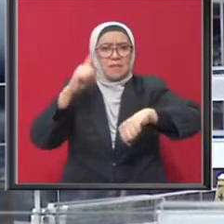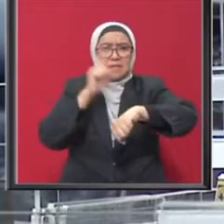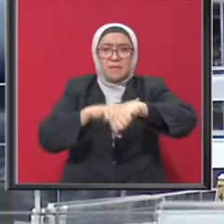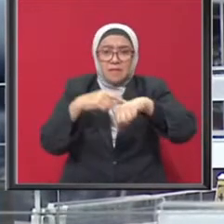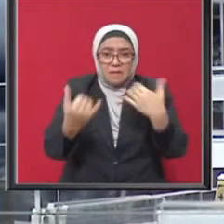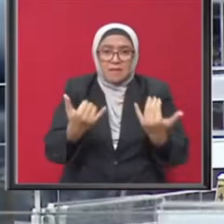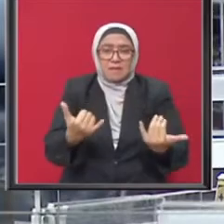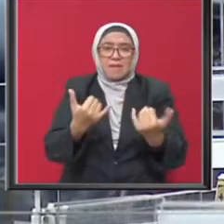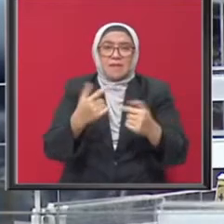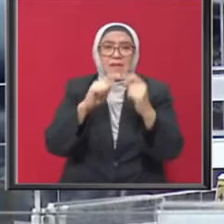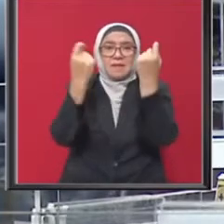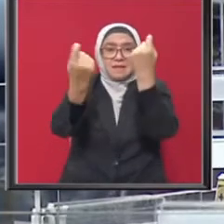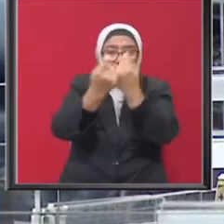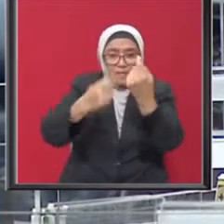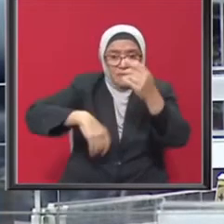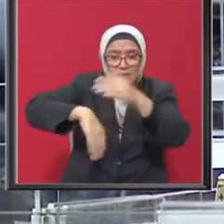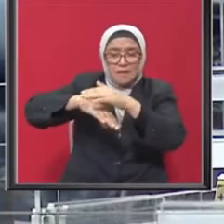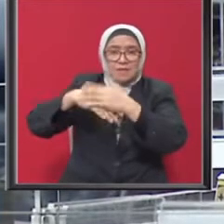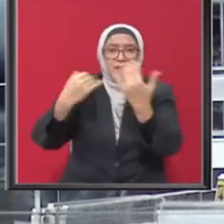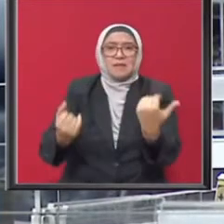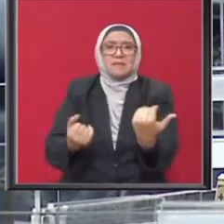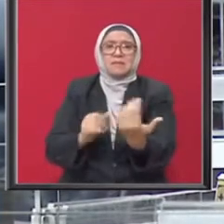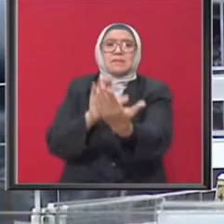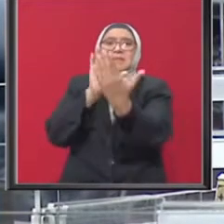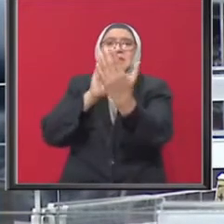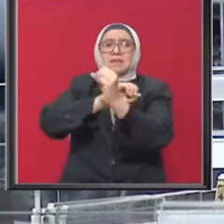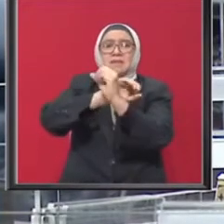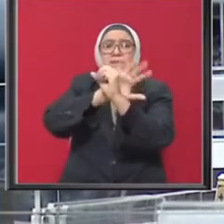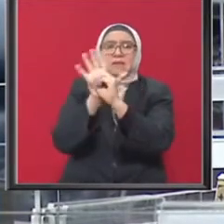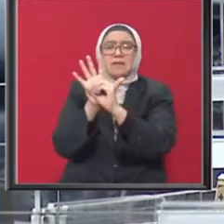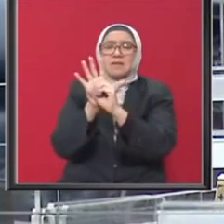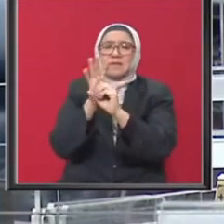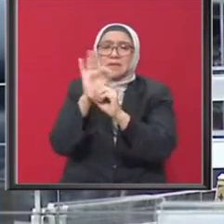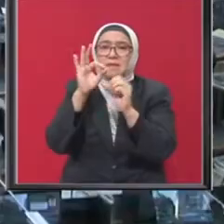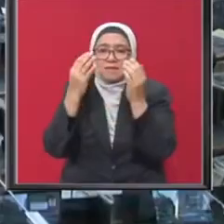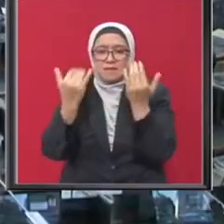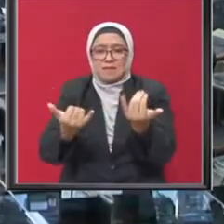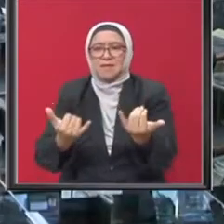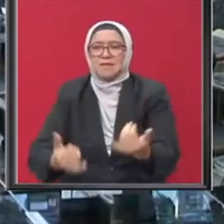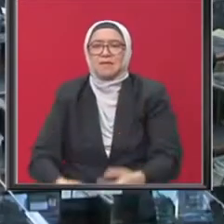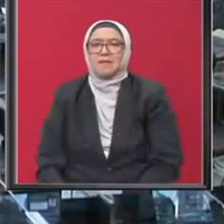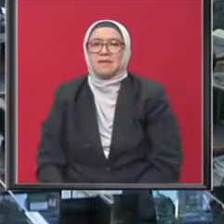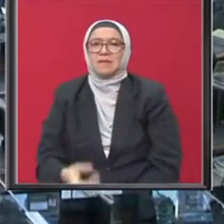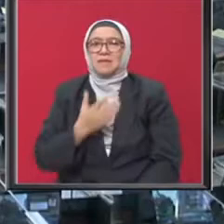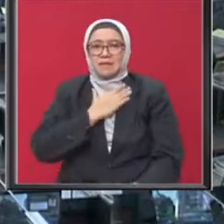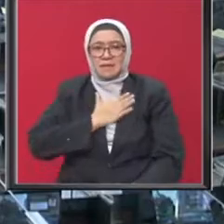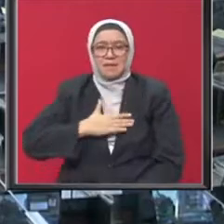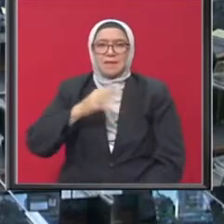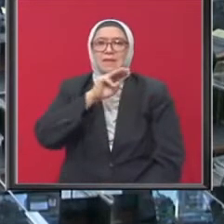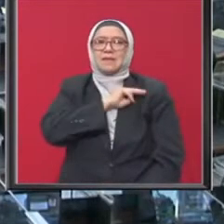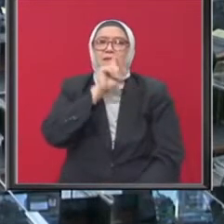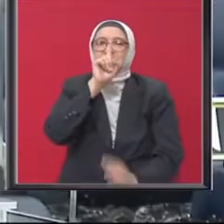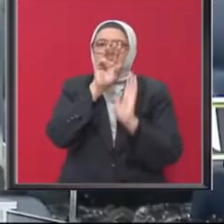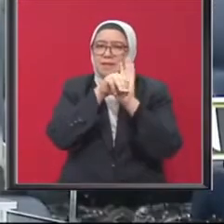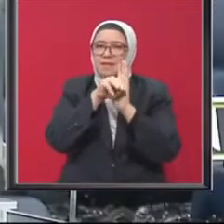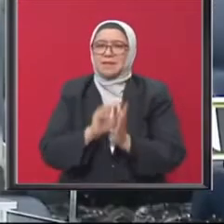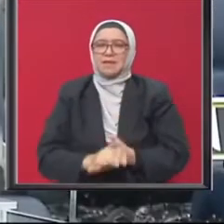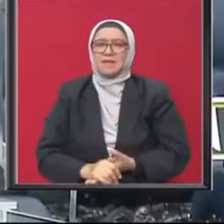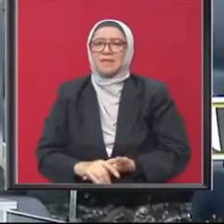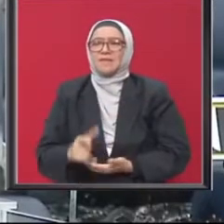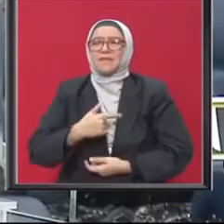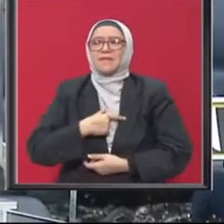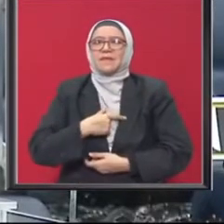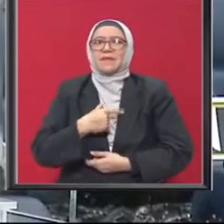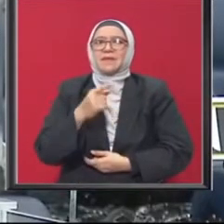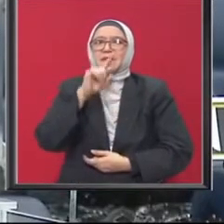dalam menemani tandanya kau bismillah sains Terima kasih sudah menteri satu menit baik eh